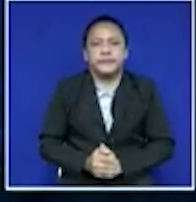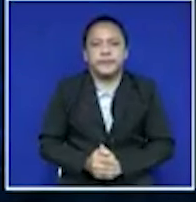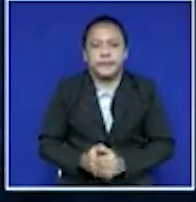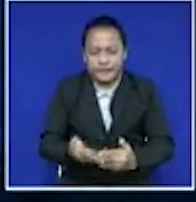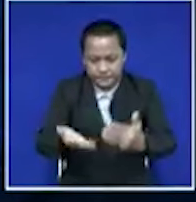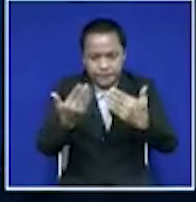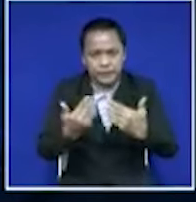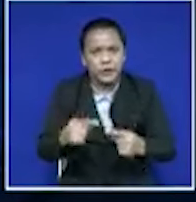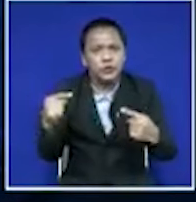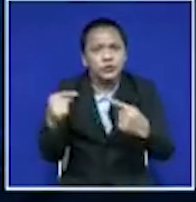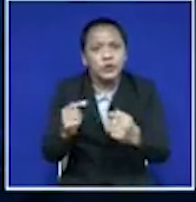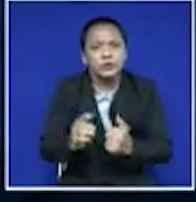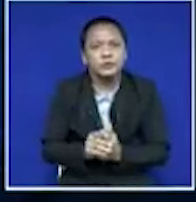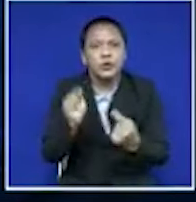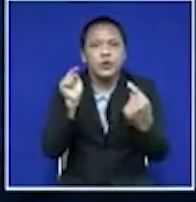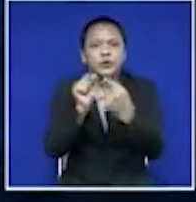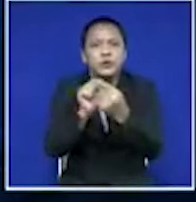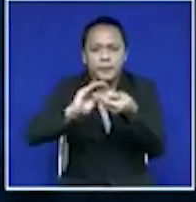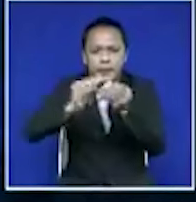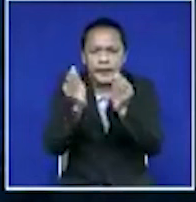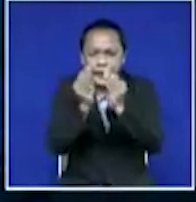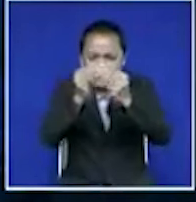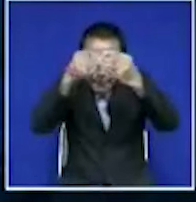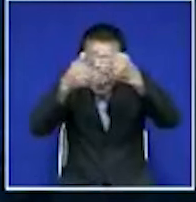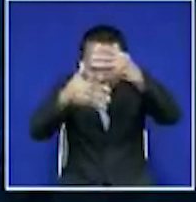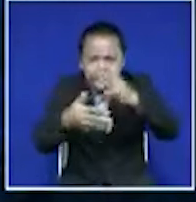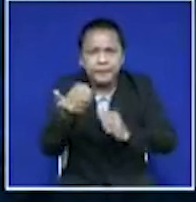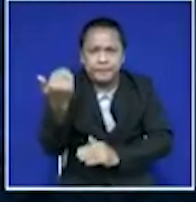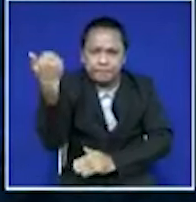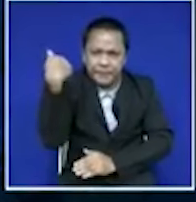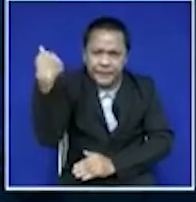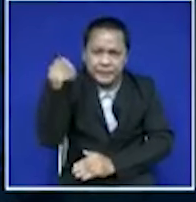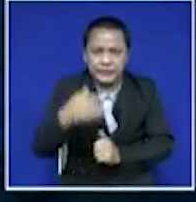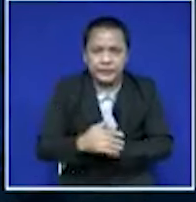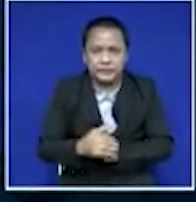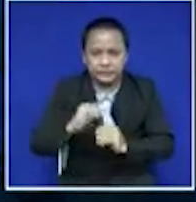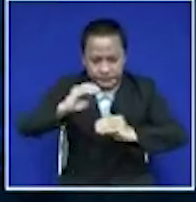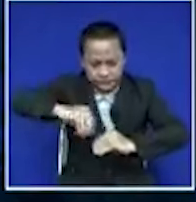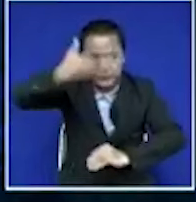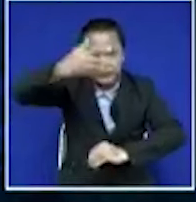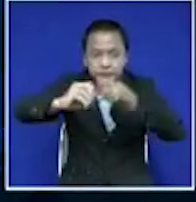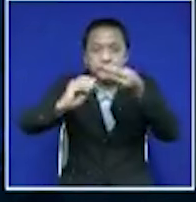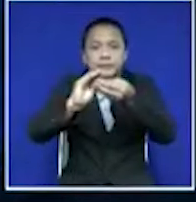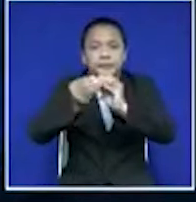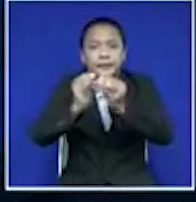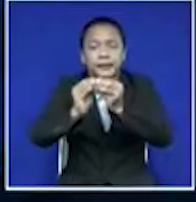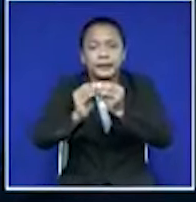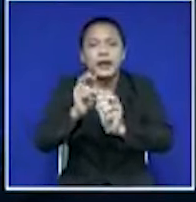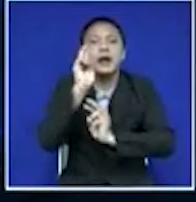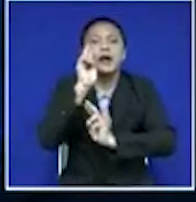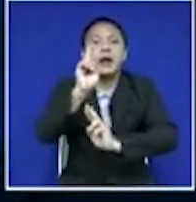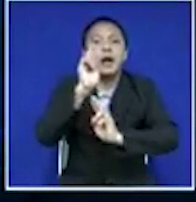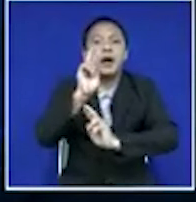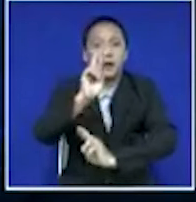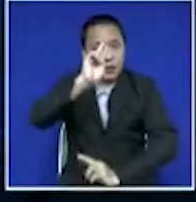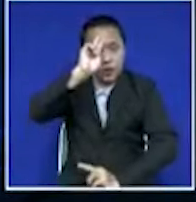ไปสู่เรื่องของอาจจะมีตัวเลขยิบย่อยเล็กน้อยหน่อยนึงอันนี้ผมขึ้นมาเผื่อทางการเฝ้าระวัง